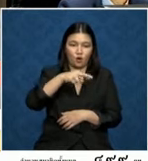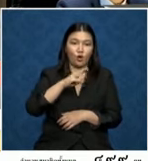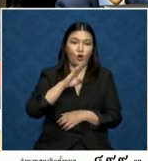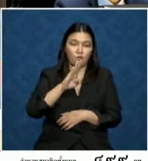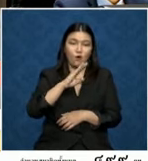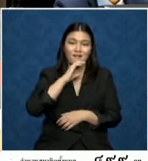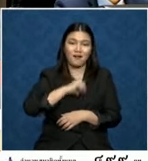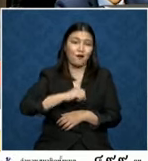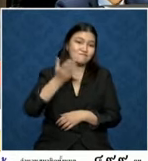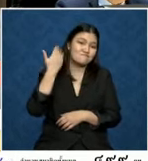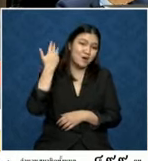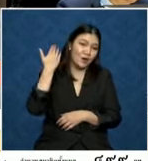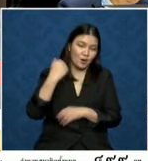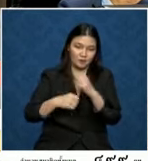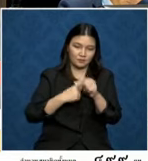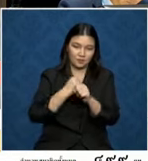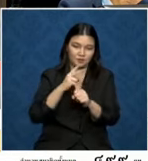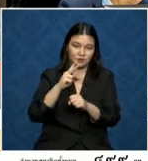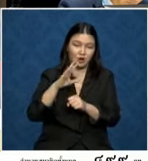การใช้เช็คพ.ศ.